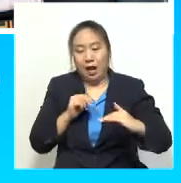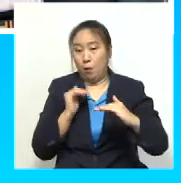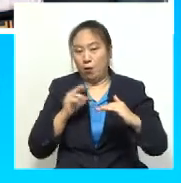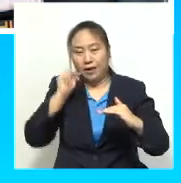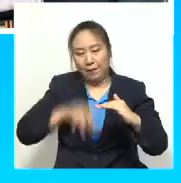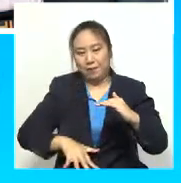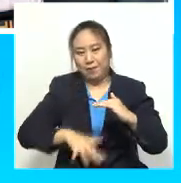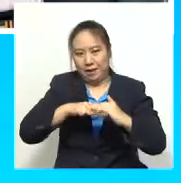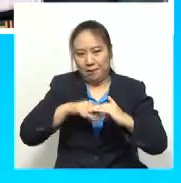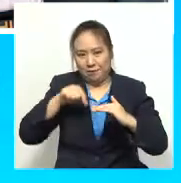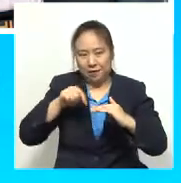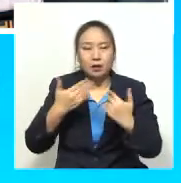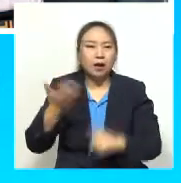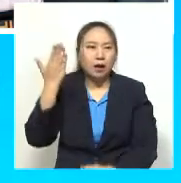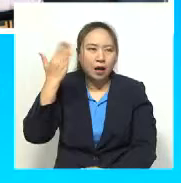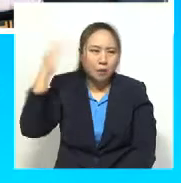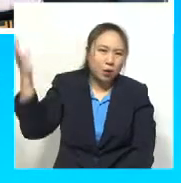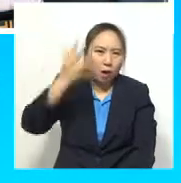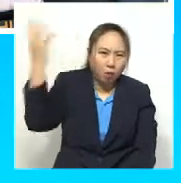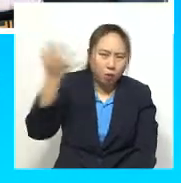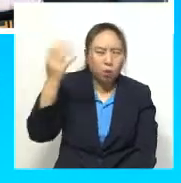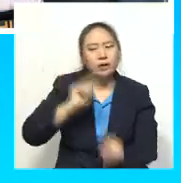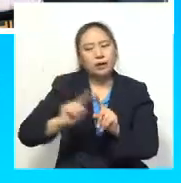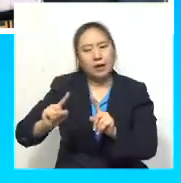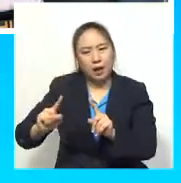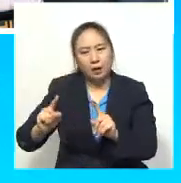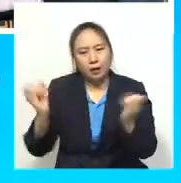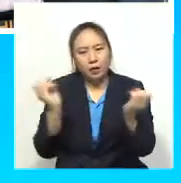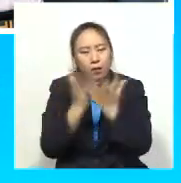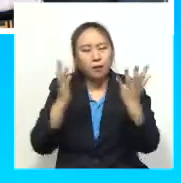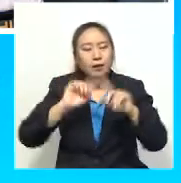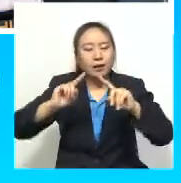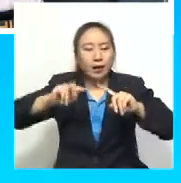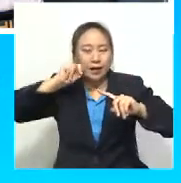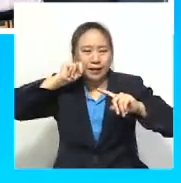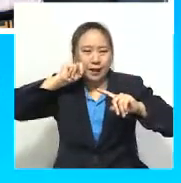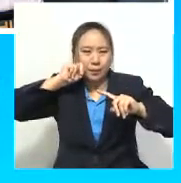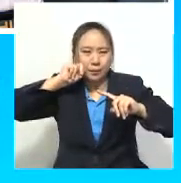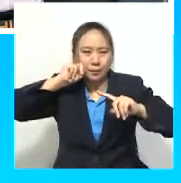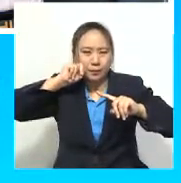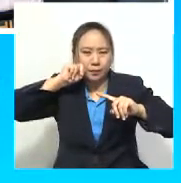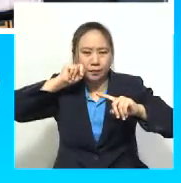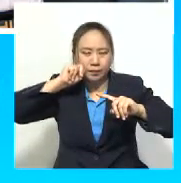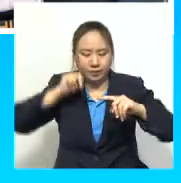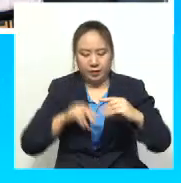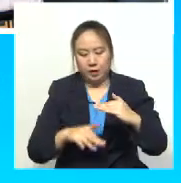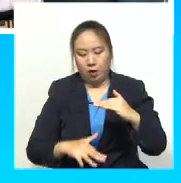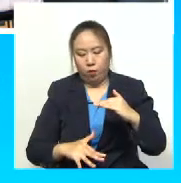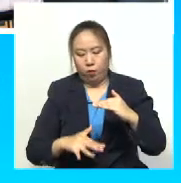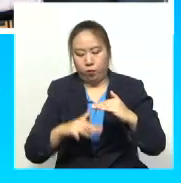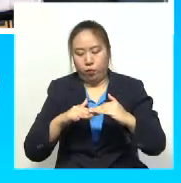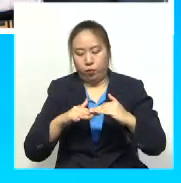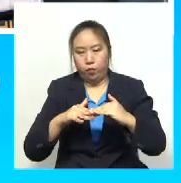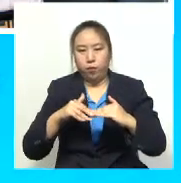มรสุมตะวันตกเฉียงใต้เจอพายุเซนซินทางอีสานทำให้น้ำเกิดเขตเขาเรียกว่า upper reserve ตรงนี้เดิ